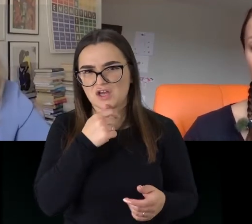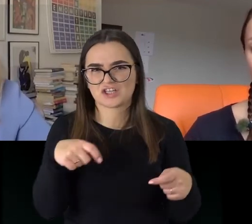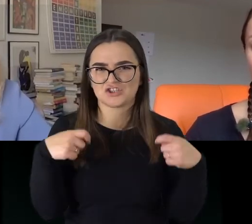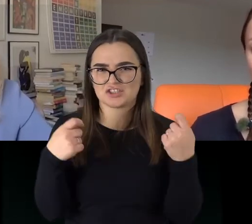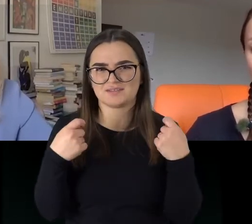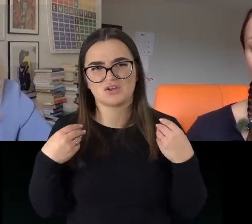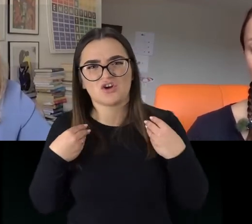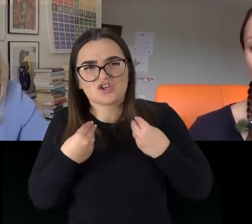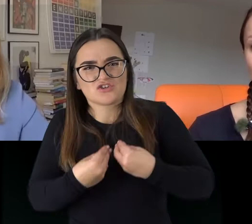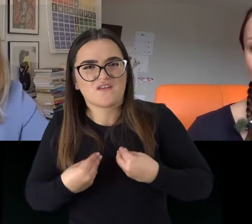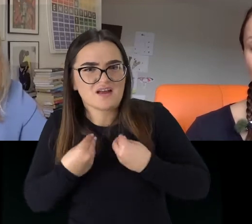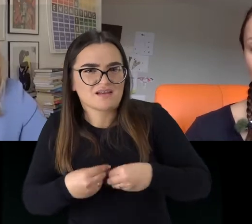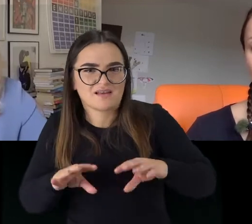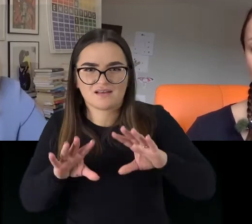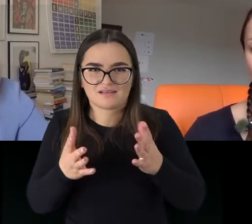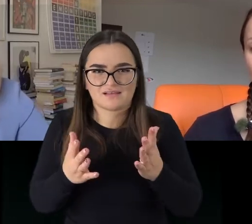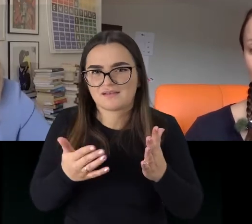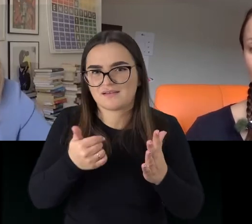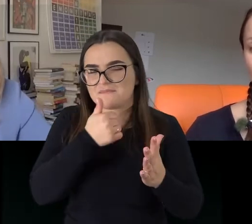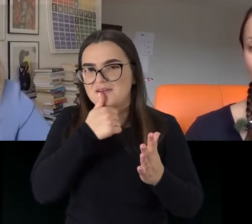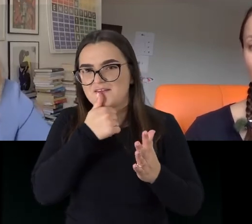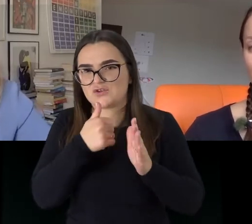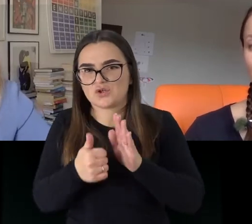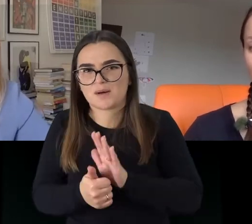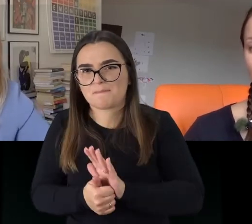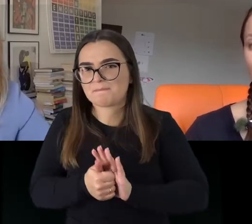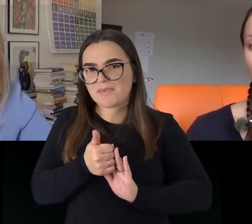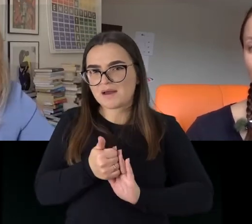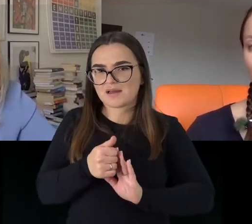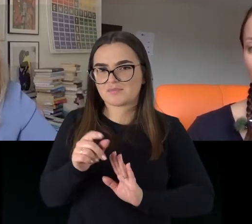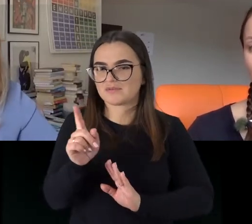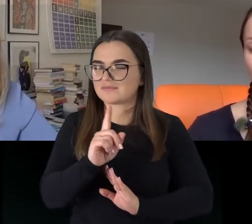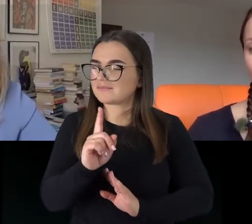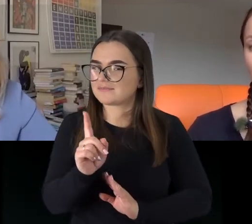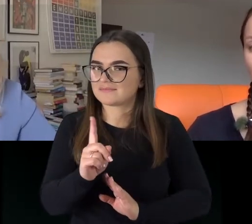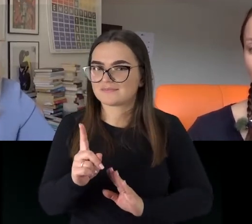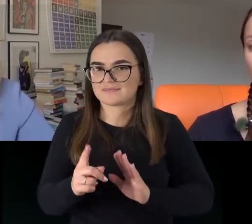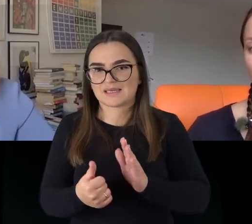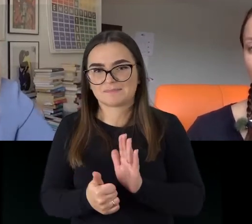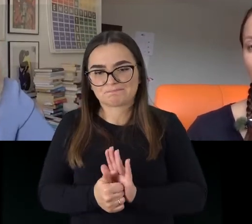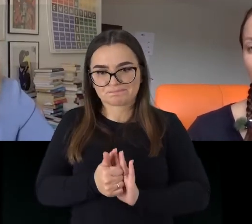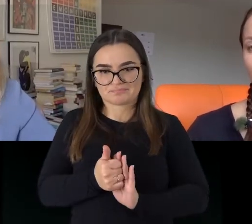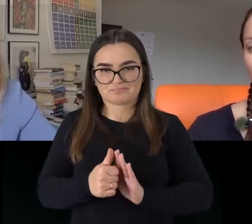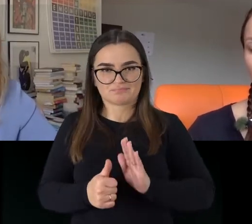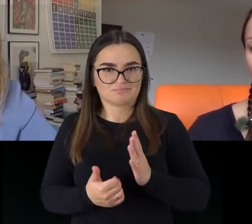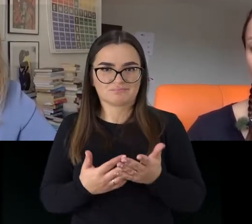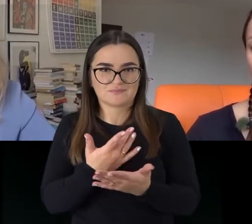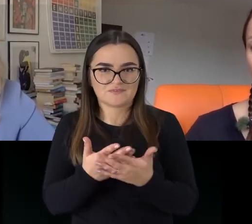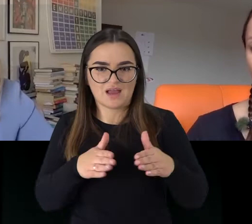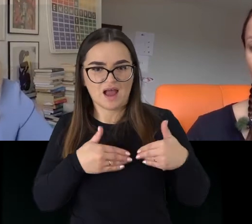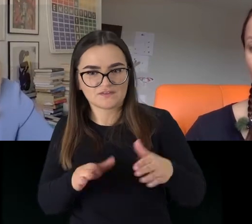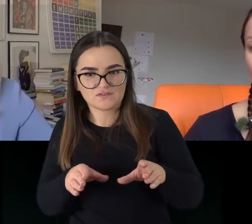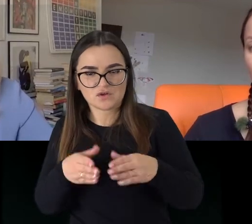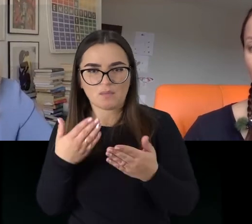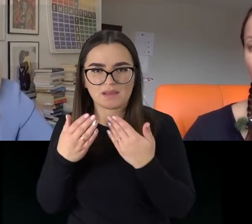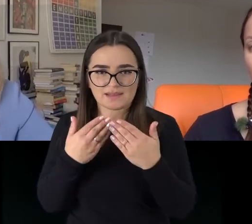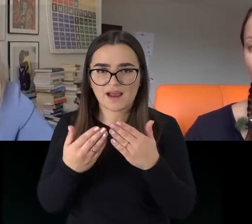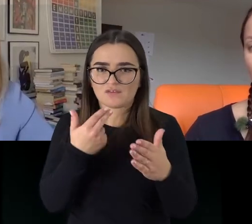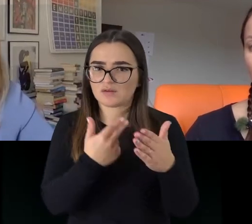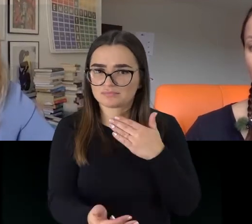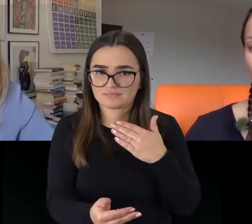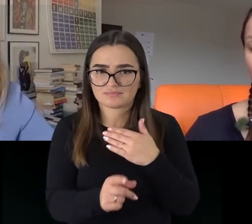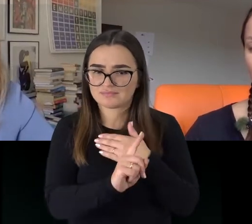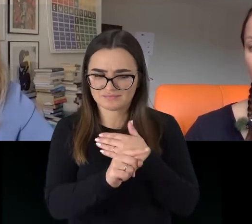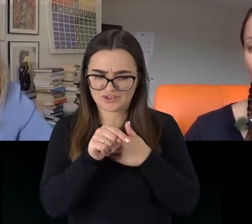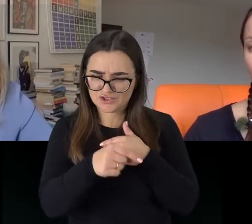švarkelio papildomo, arba ten kažkokio pripažinimo, ar ten kažko, nežinau, pagirimo, galų galia net yra atviro bendravimo. Ta gali išmokti